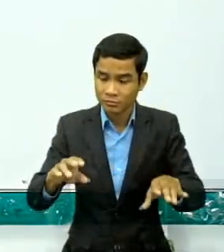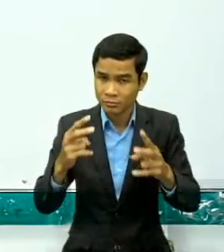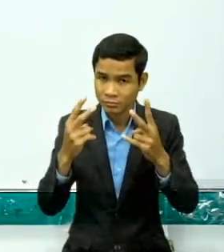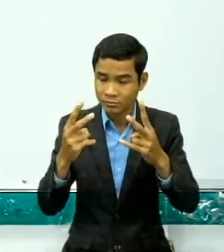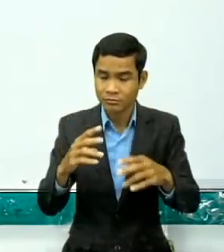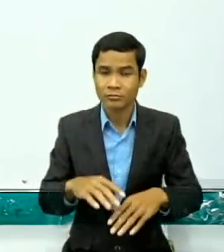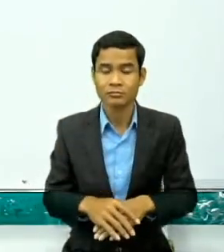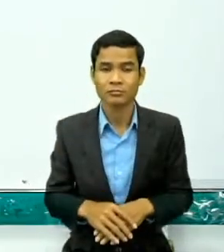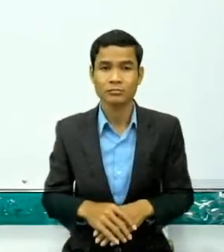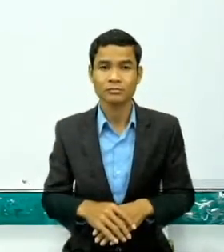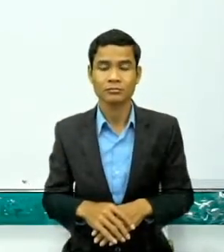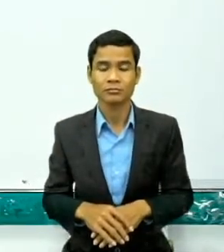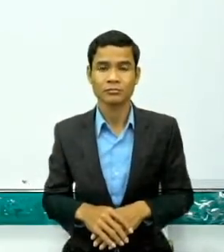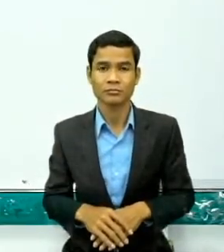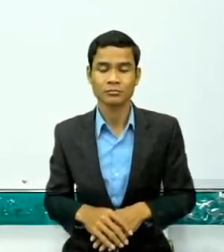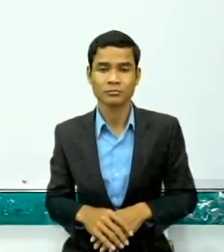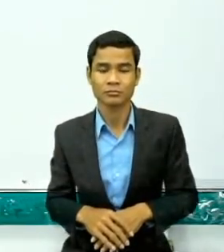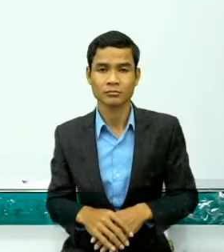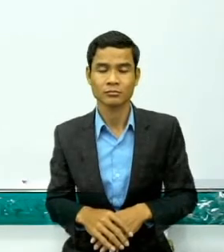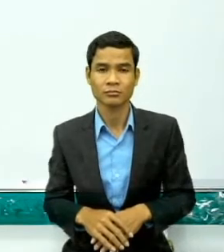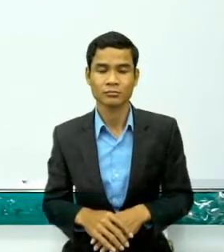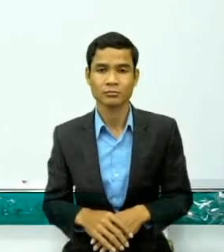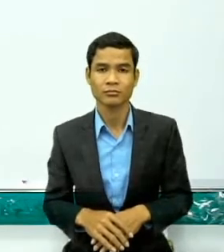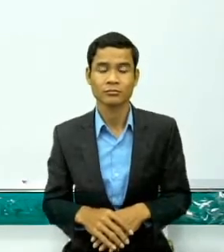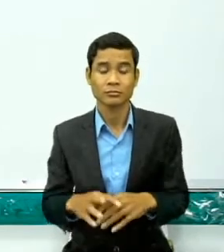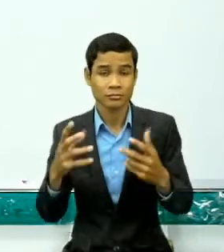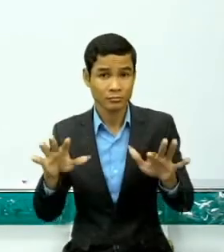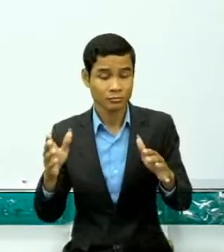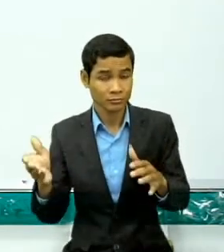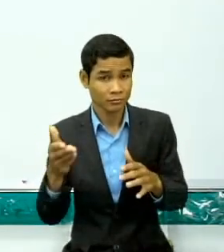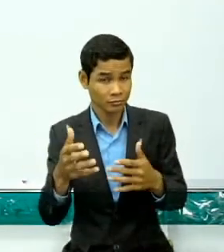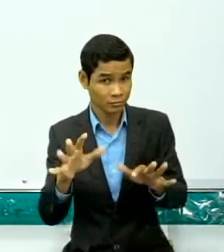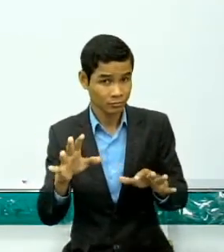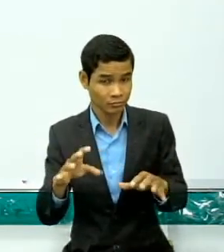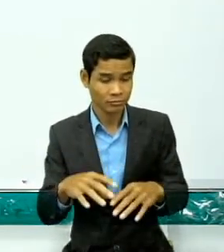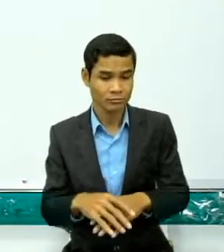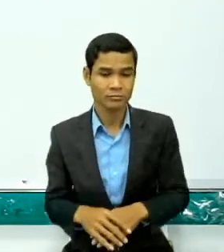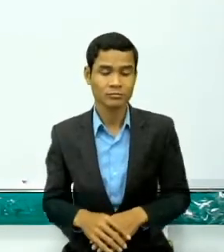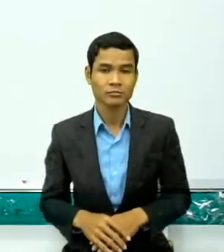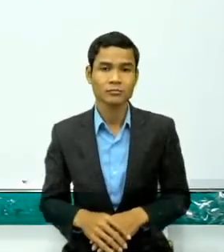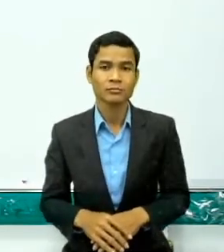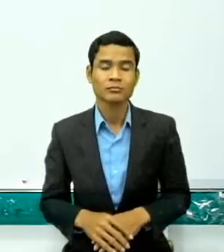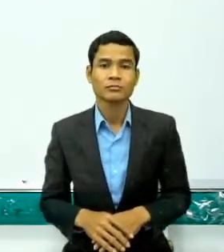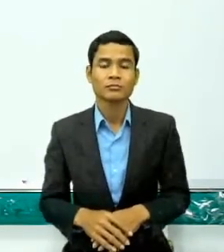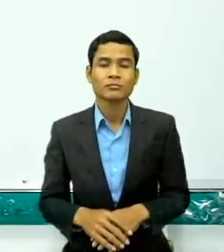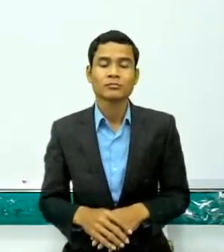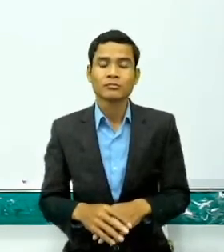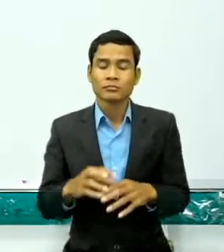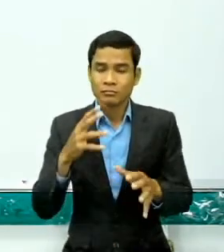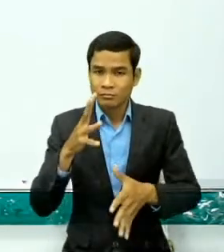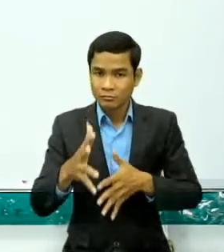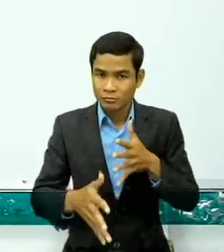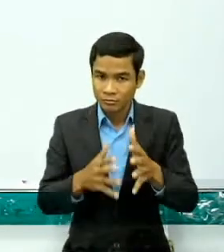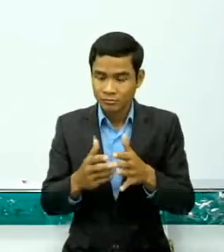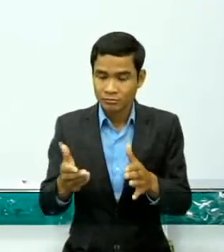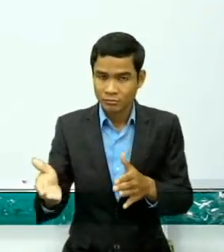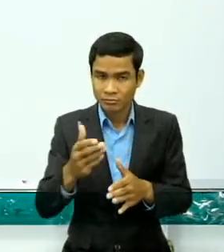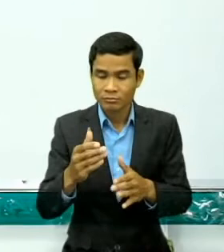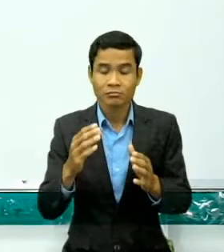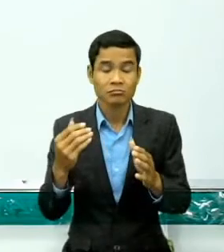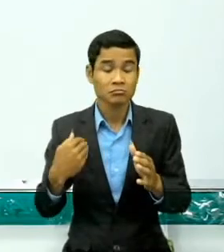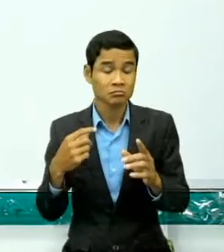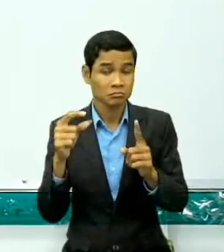រីករាល់ហើយឬនៅកូនច ចាអញ្ចឹងការអានគឺយើងមានចਿੰញជាអ្ន